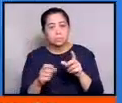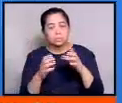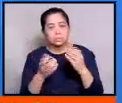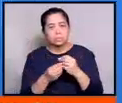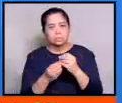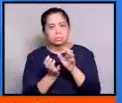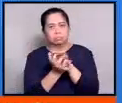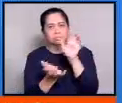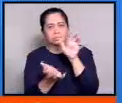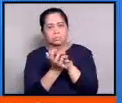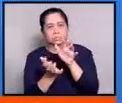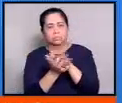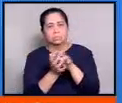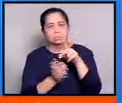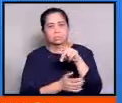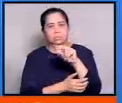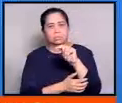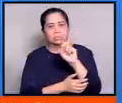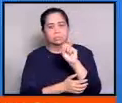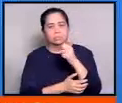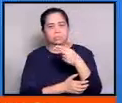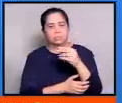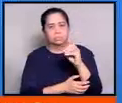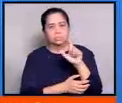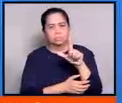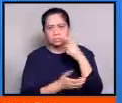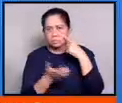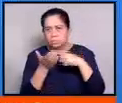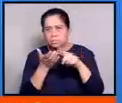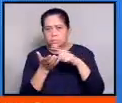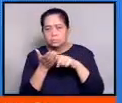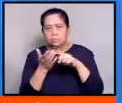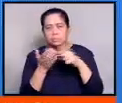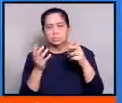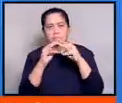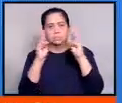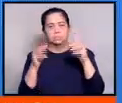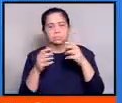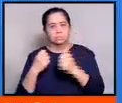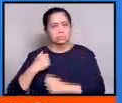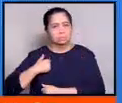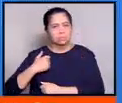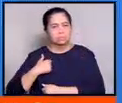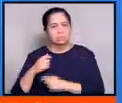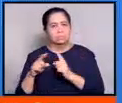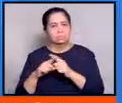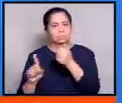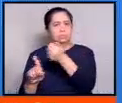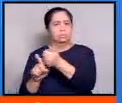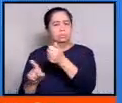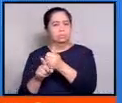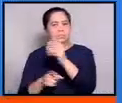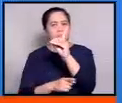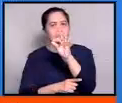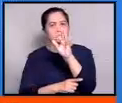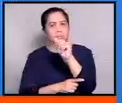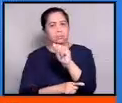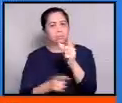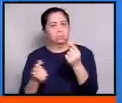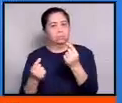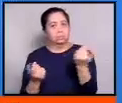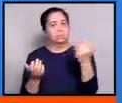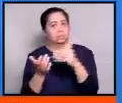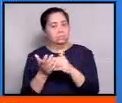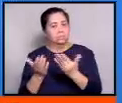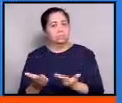mga taklobo sa Panatag Shoal. Pinasisilip na raw ito ng palasyo sa militar pero bahala na raw ang DFA kung